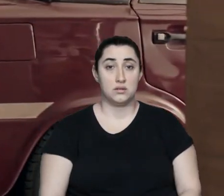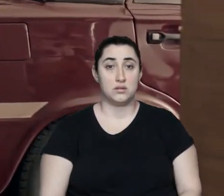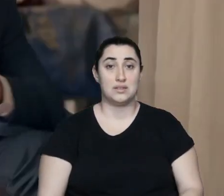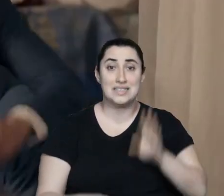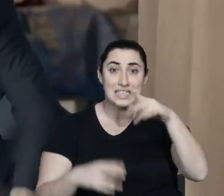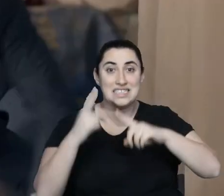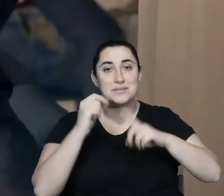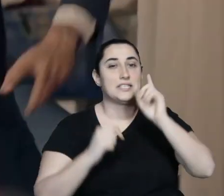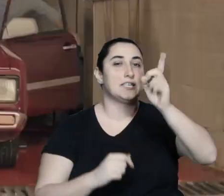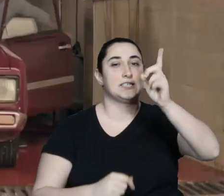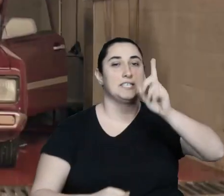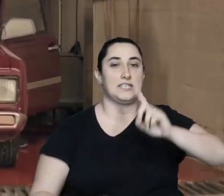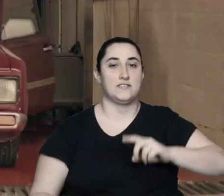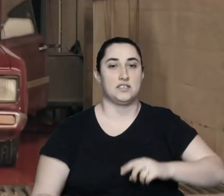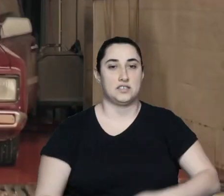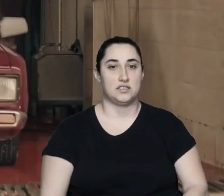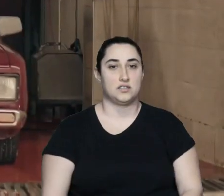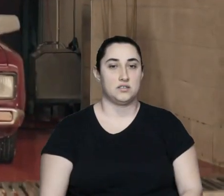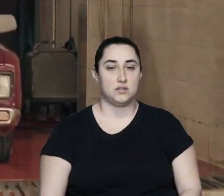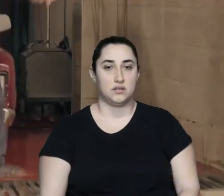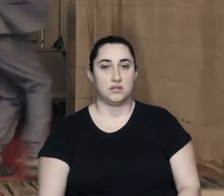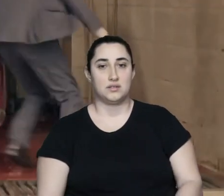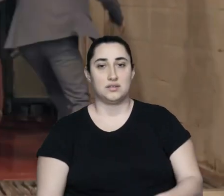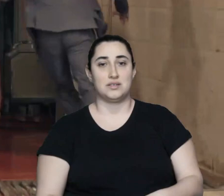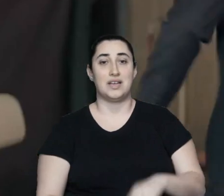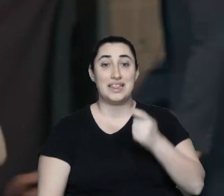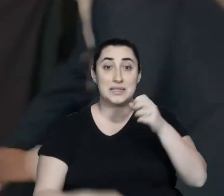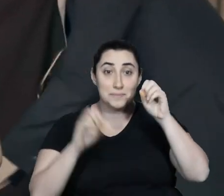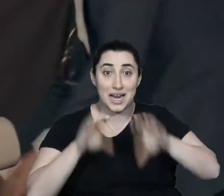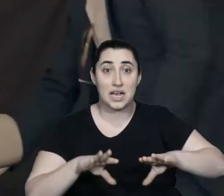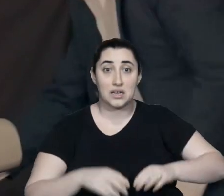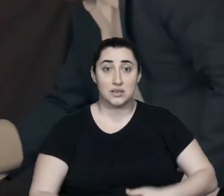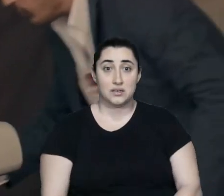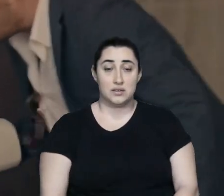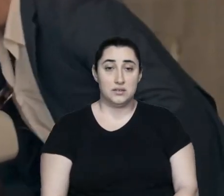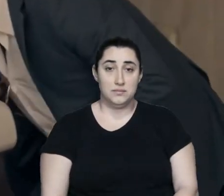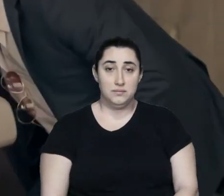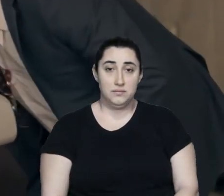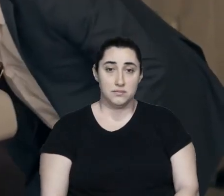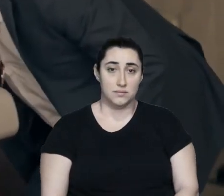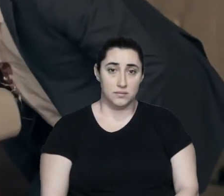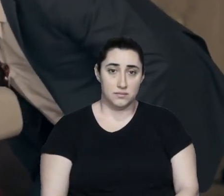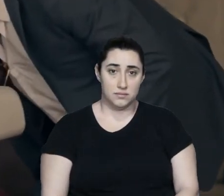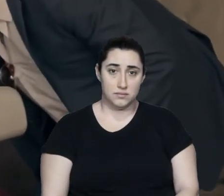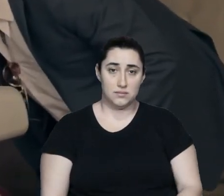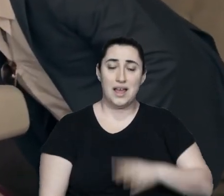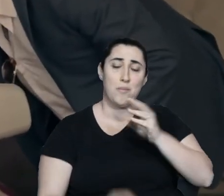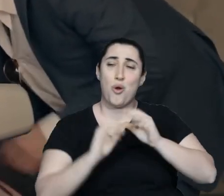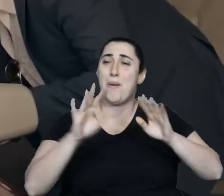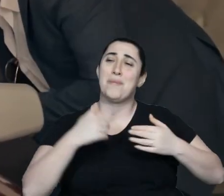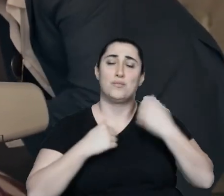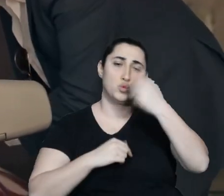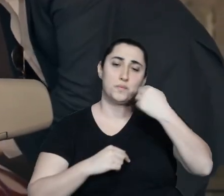Lan İsmail! Lan seni var ya! Lan bırak lan anahtarı! İsmail hızlıca bindi arabaya. Ulan hani başına gelen her şey benim yüzümden